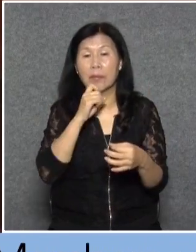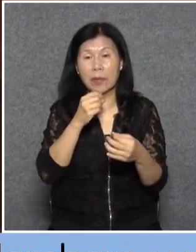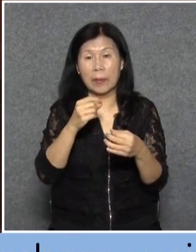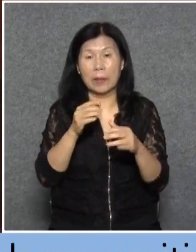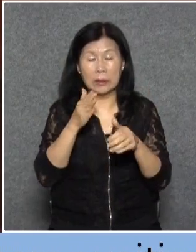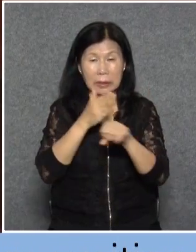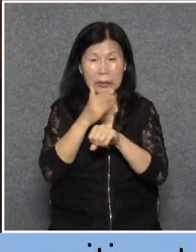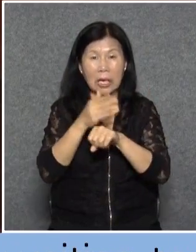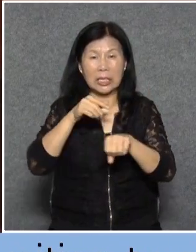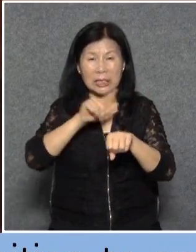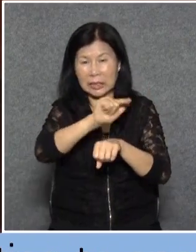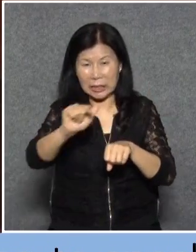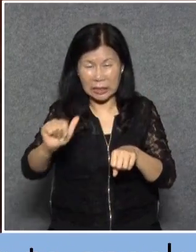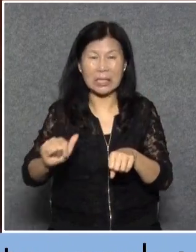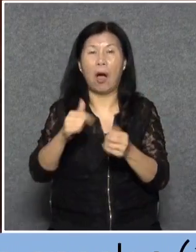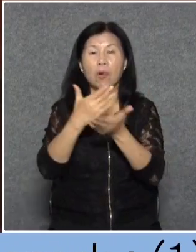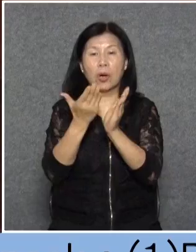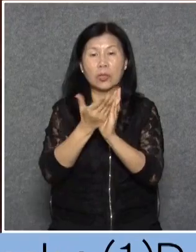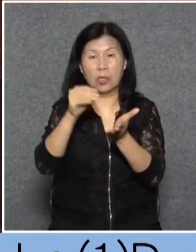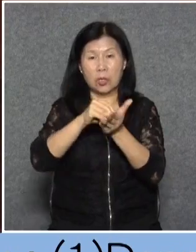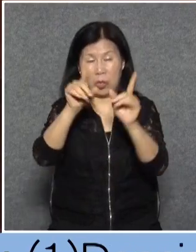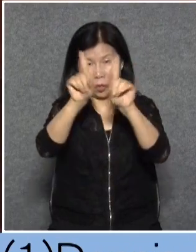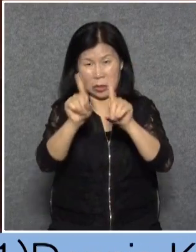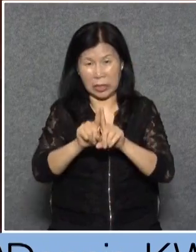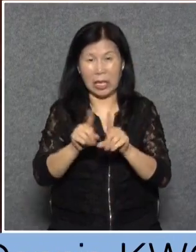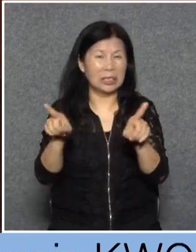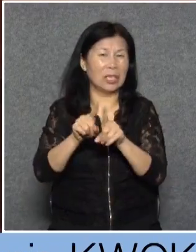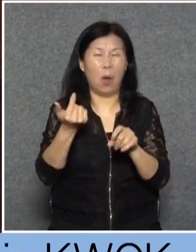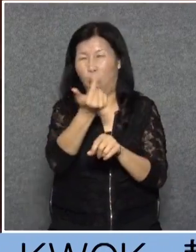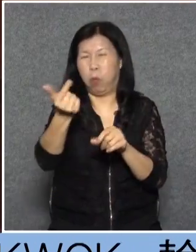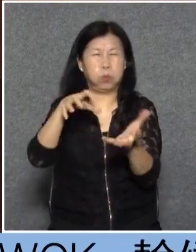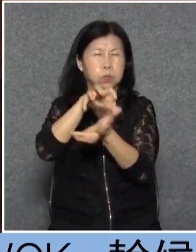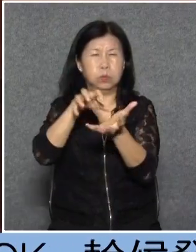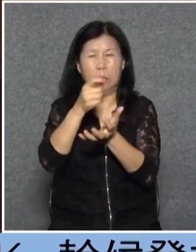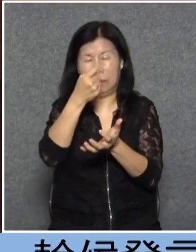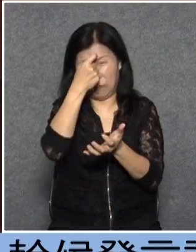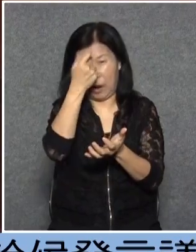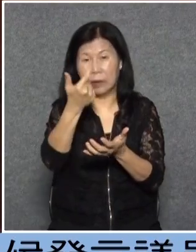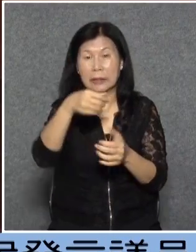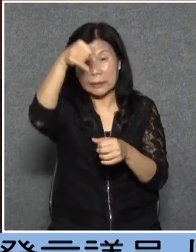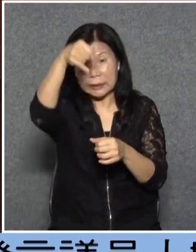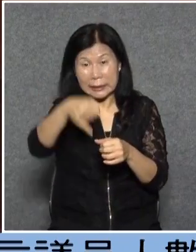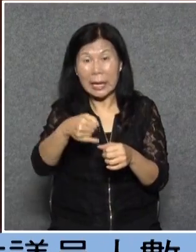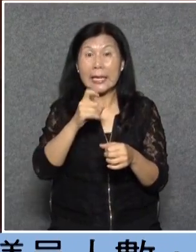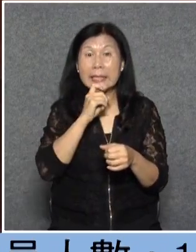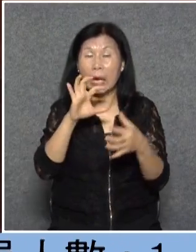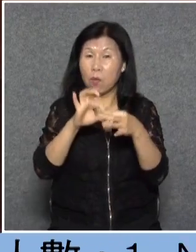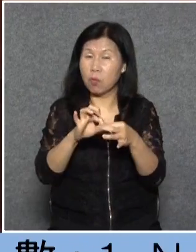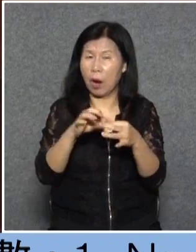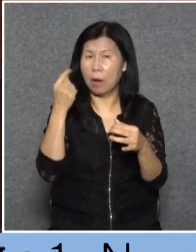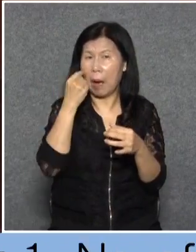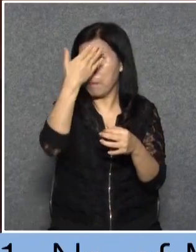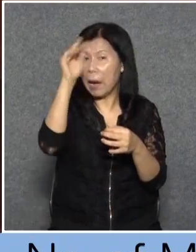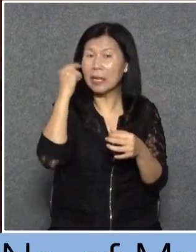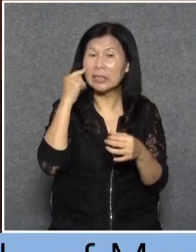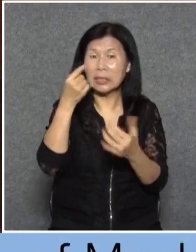事宜訂條文。所以它是非常之複雜的，是吧？嗱，日後如果發現呢個條文有